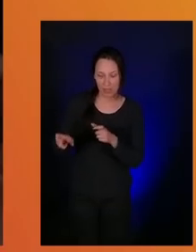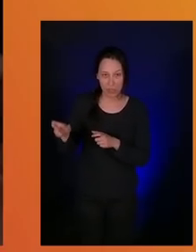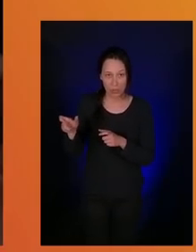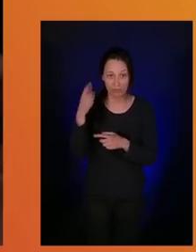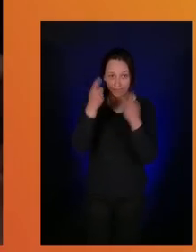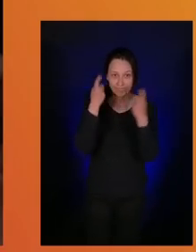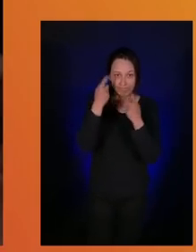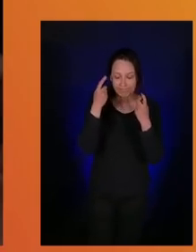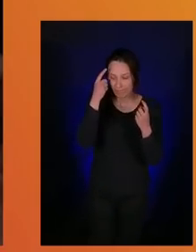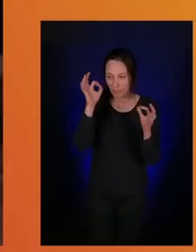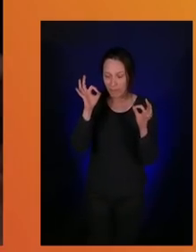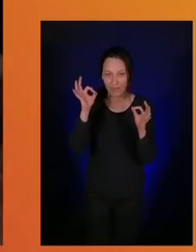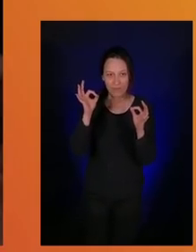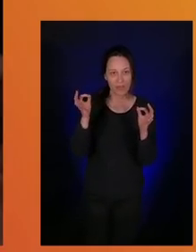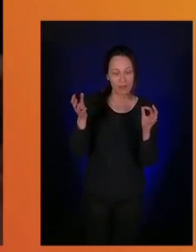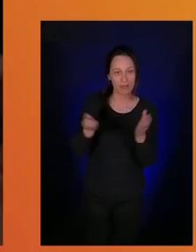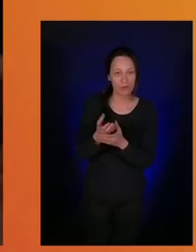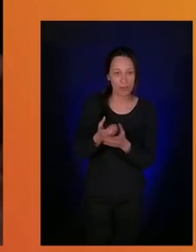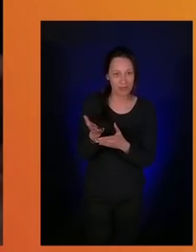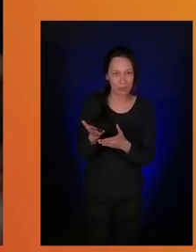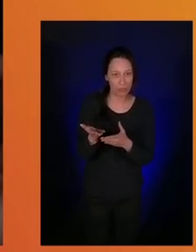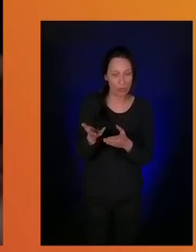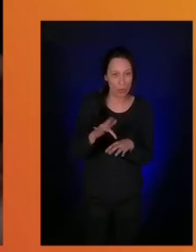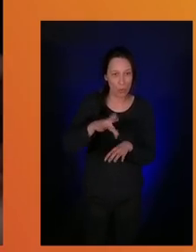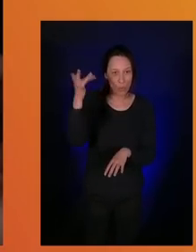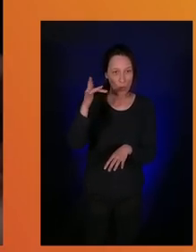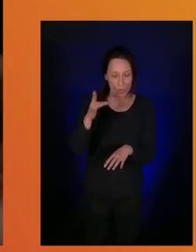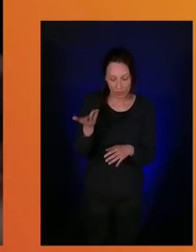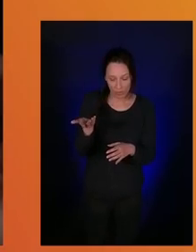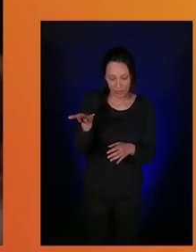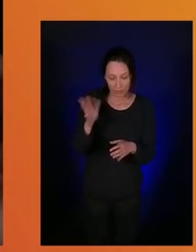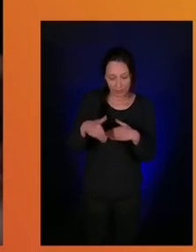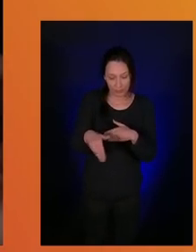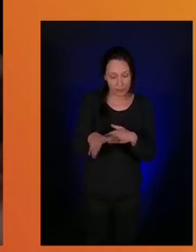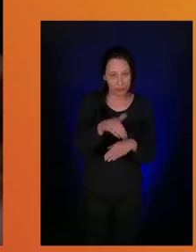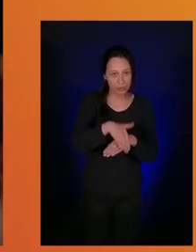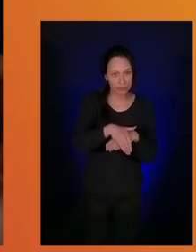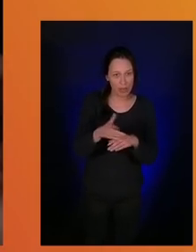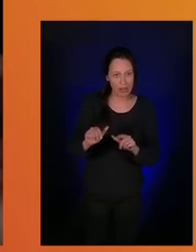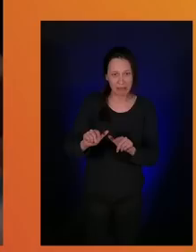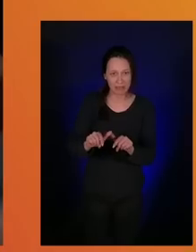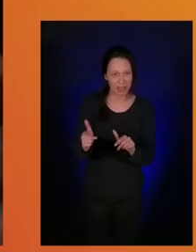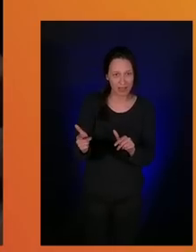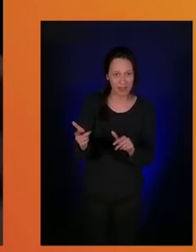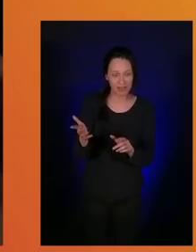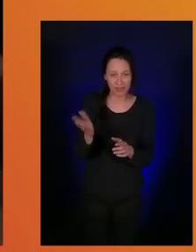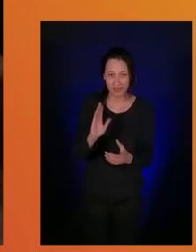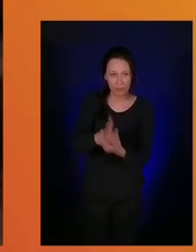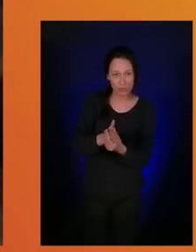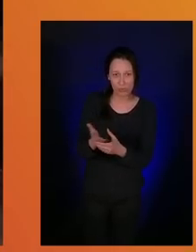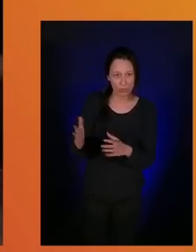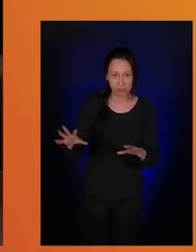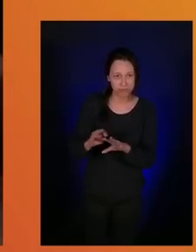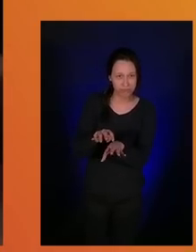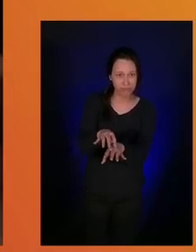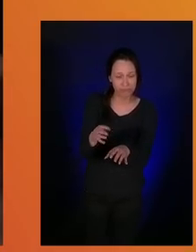brûlante. C'est que ce soir, il y a une intersyndicale nationale. Non, mais François, on voudrait savoir sur quel mandat va y participer la délégation de la CGT. Je suppose que c'est